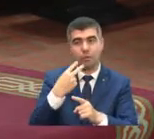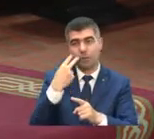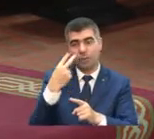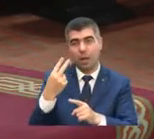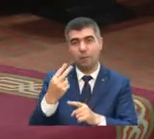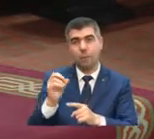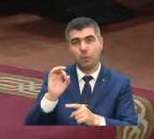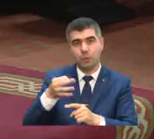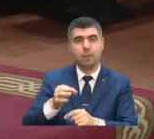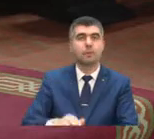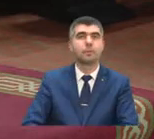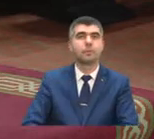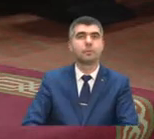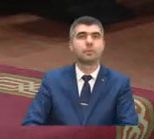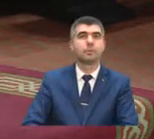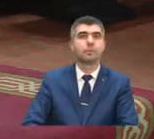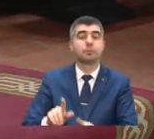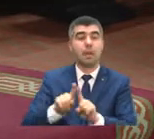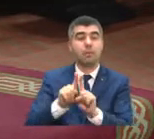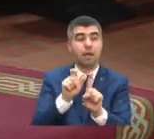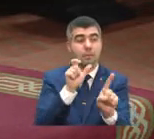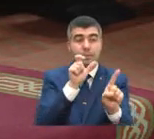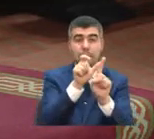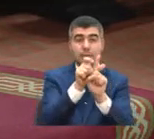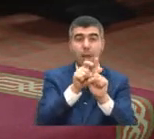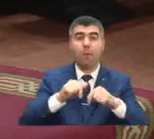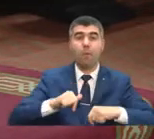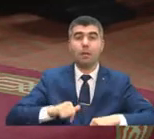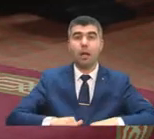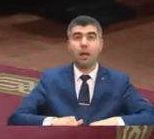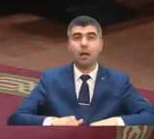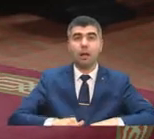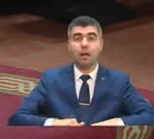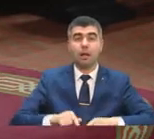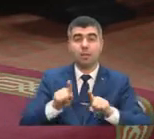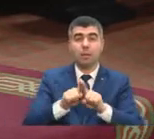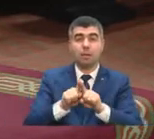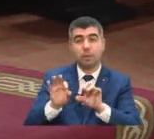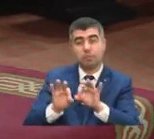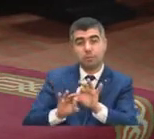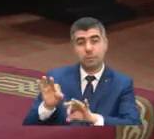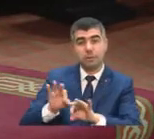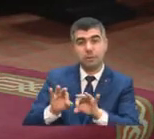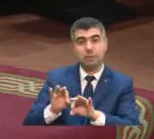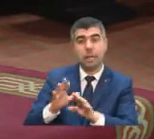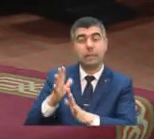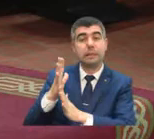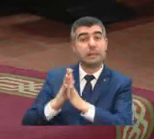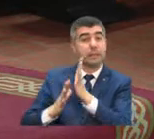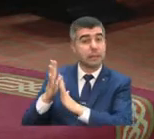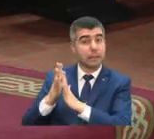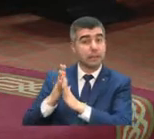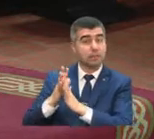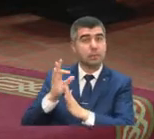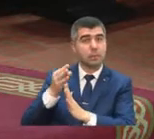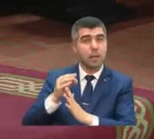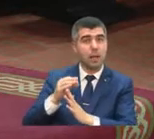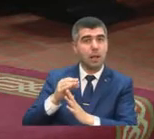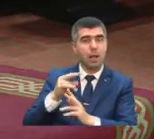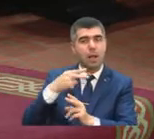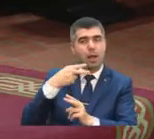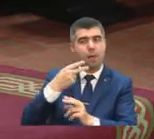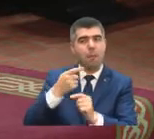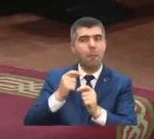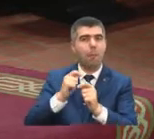غنلقاوها اليوم. حافظنا عليها وحافظنا عليها بطريقة تسير اللي دارت لحد الآن. ما ندخلوش نقاش قانوني الآن